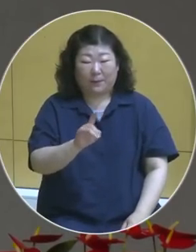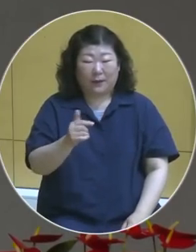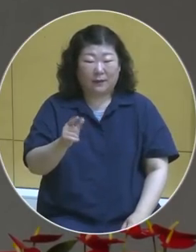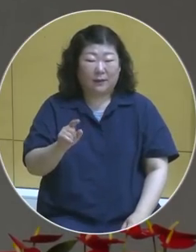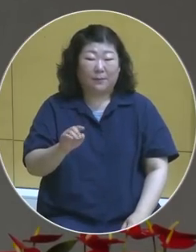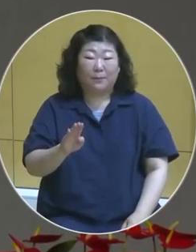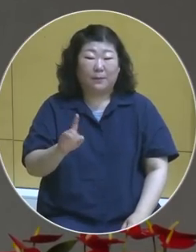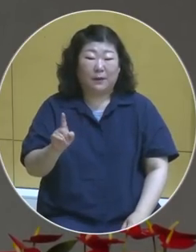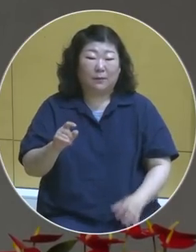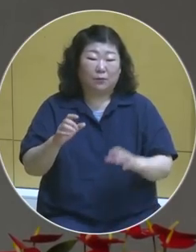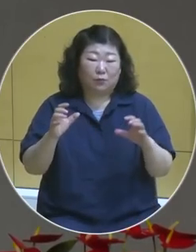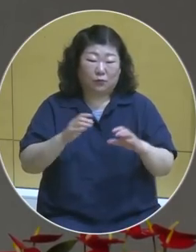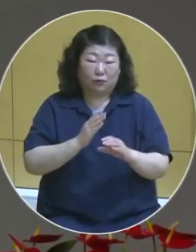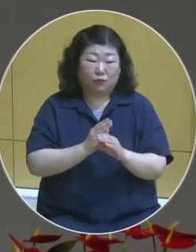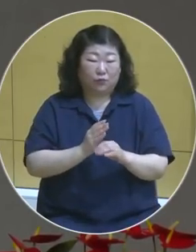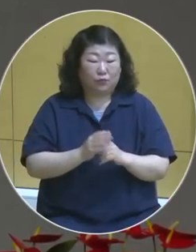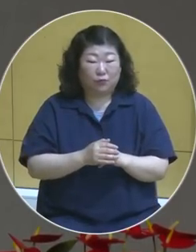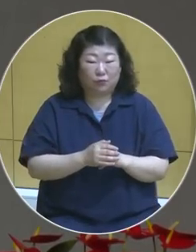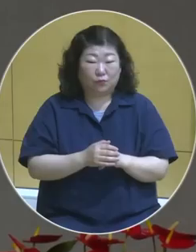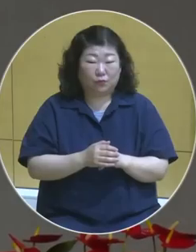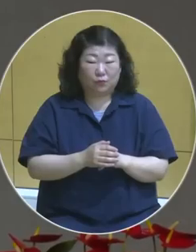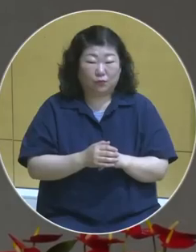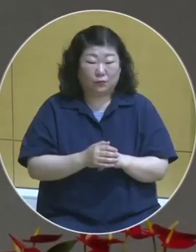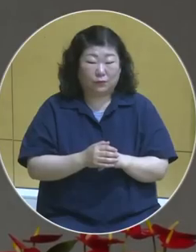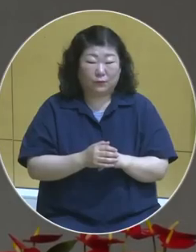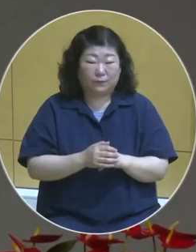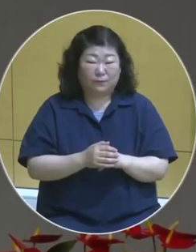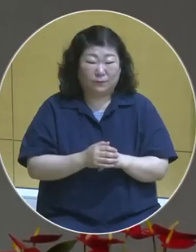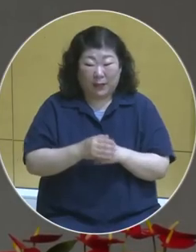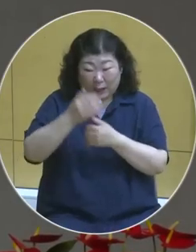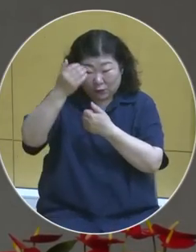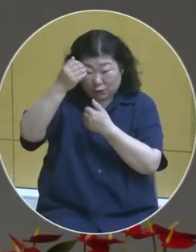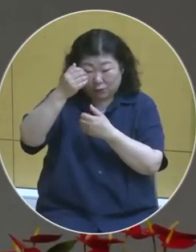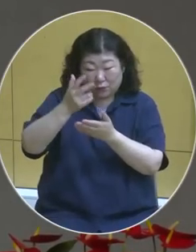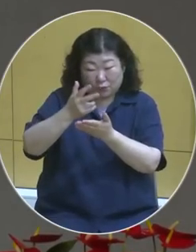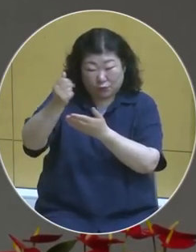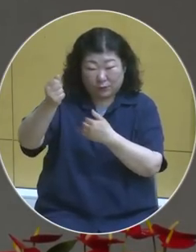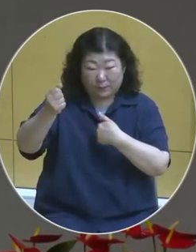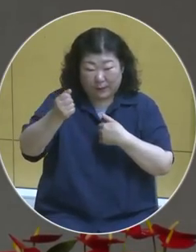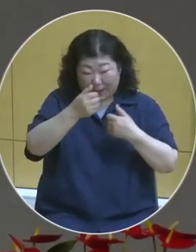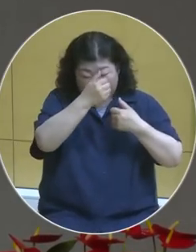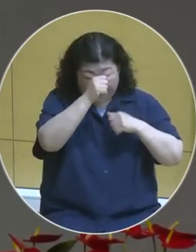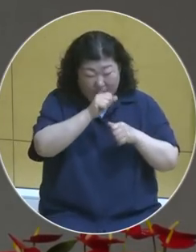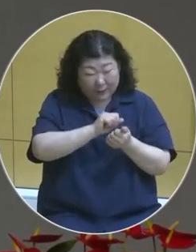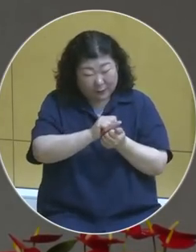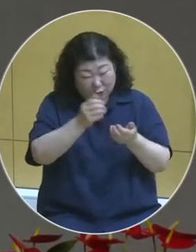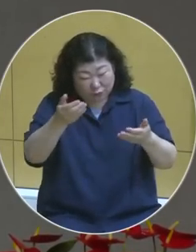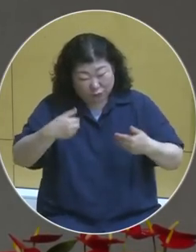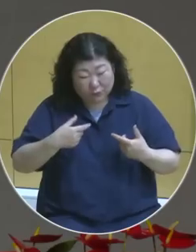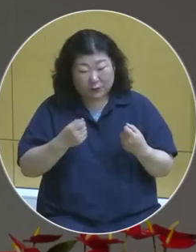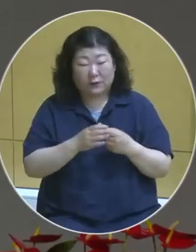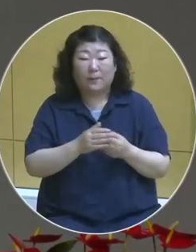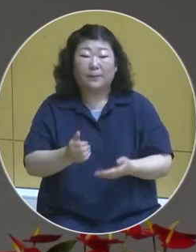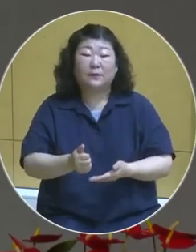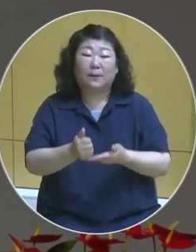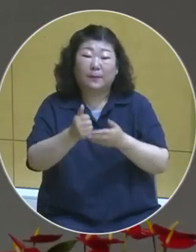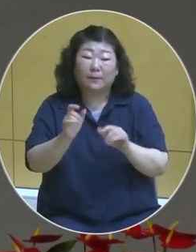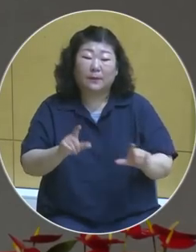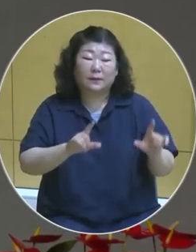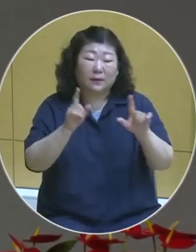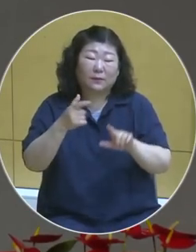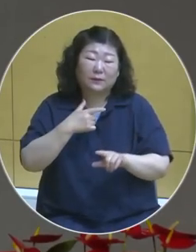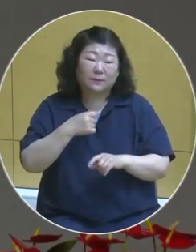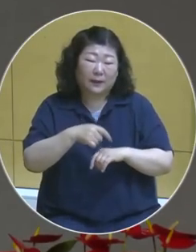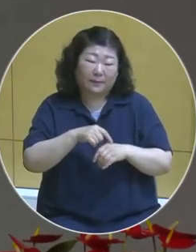됩니다. 정말 주님께서 내 발을 씻기신 것처럼 내가 섬기며 살고 싶다 이제 그런 마음을 가진